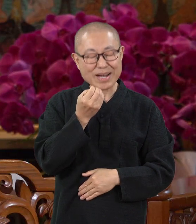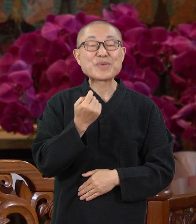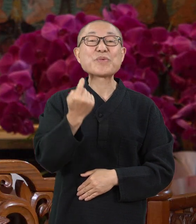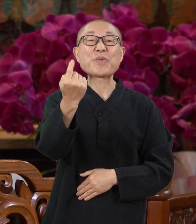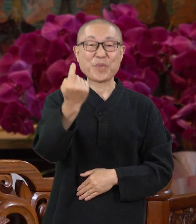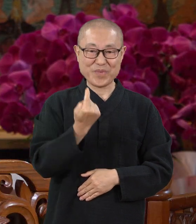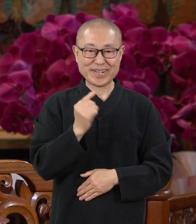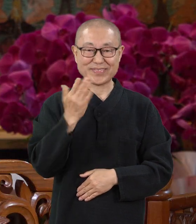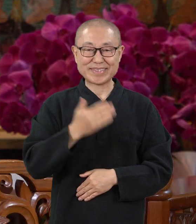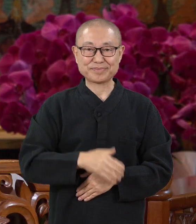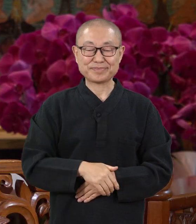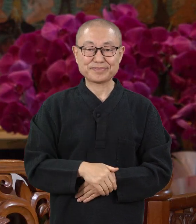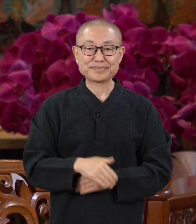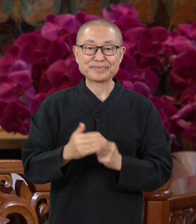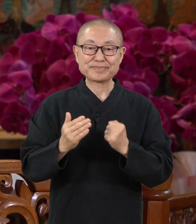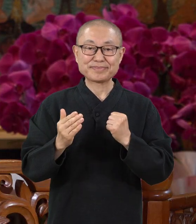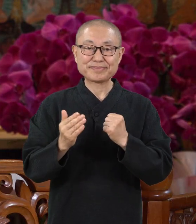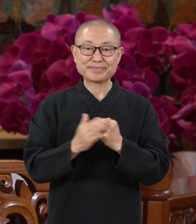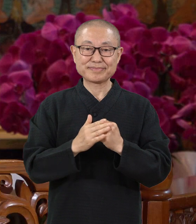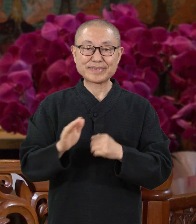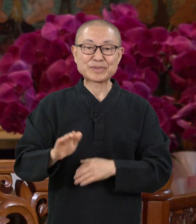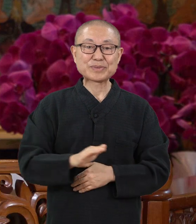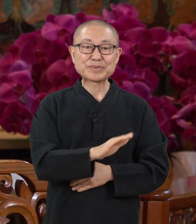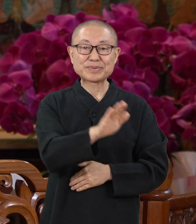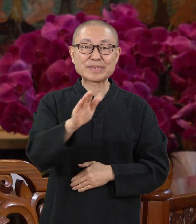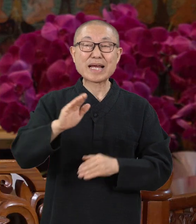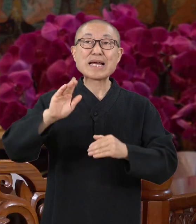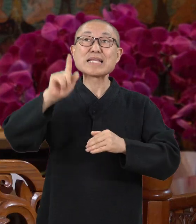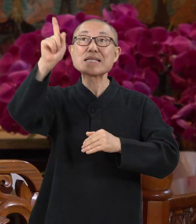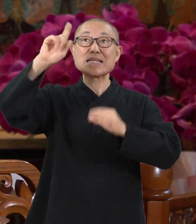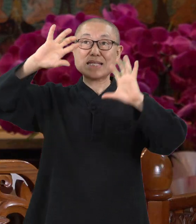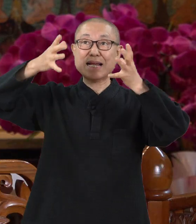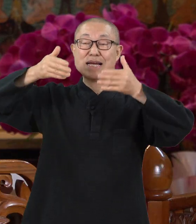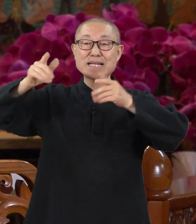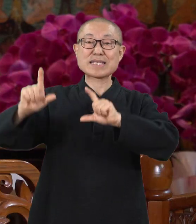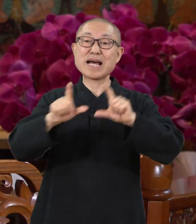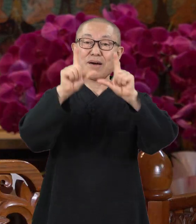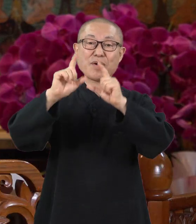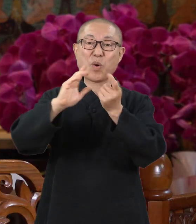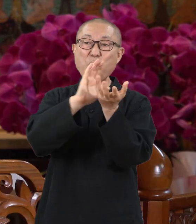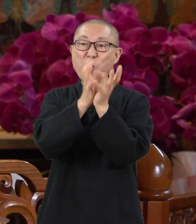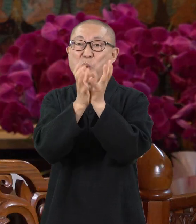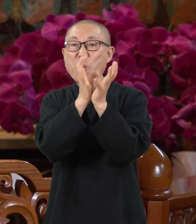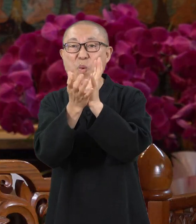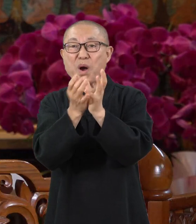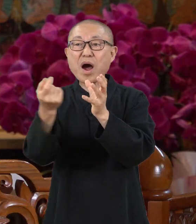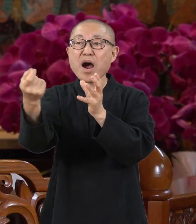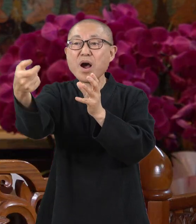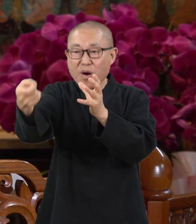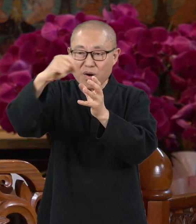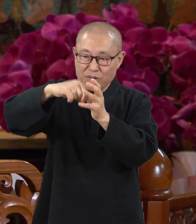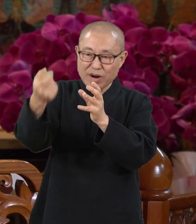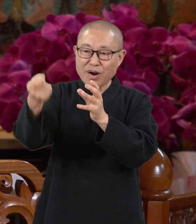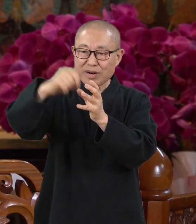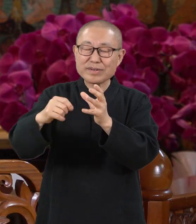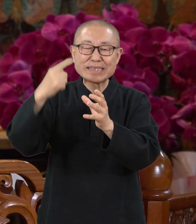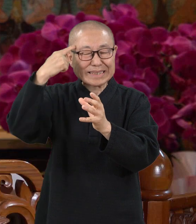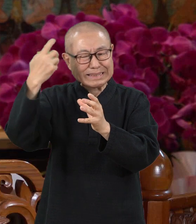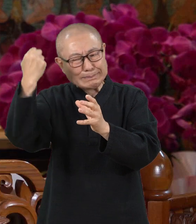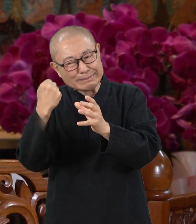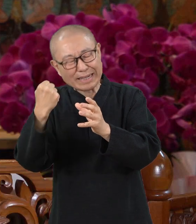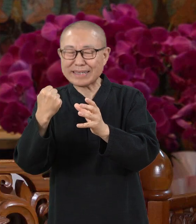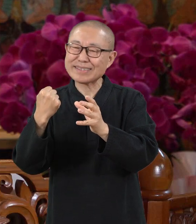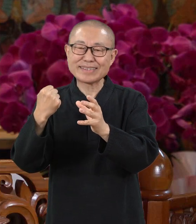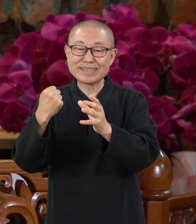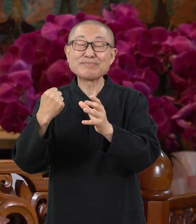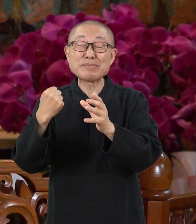펼쳐지겠죠. 그래서 천상의 삶, 꽃을 어루만지던 삶, 거기에 집착하는 것,